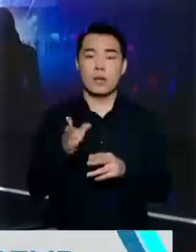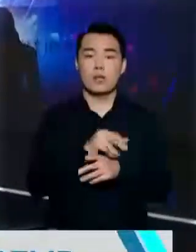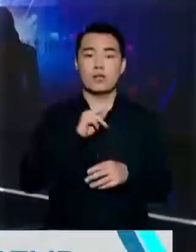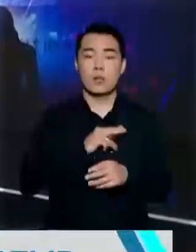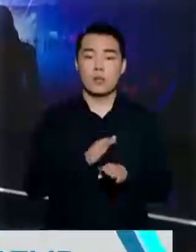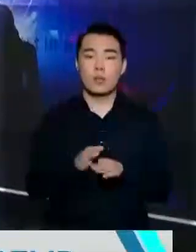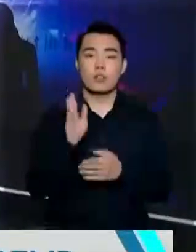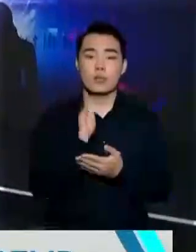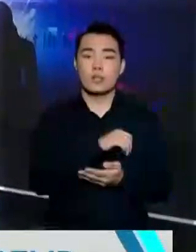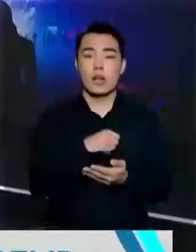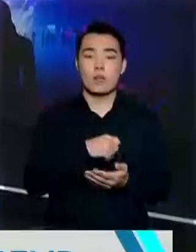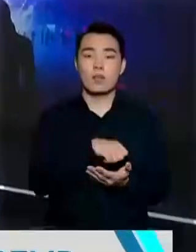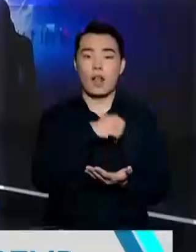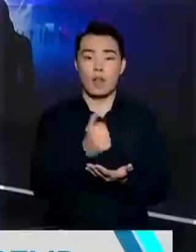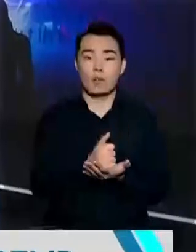Оның ең бастысы,